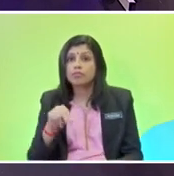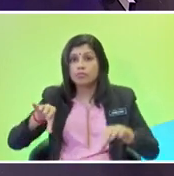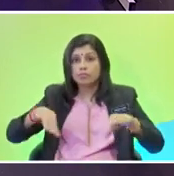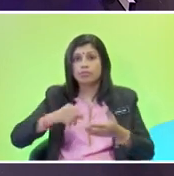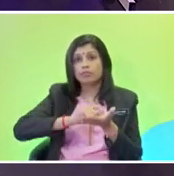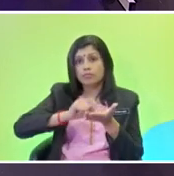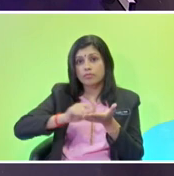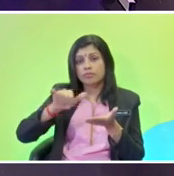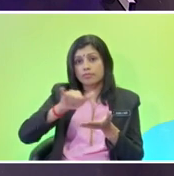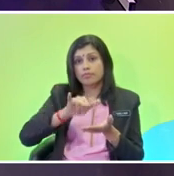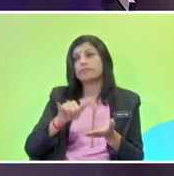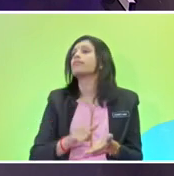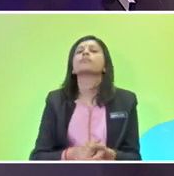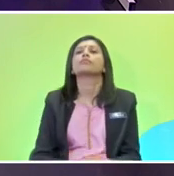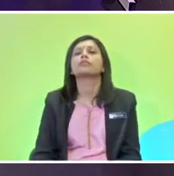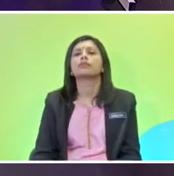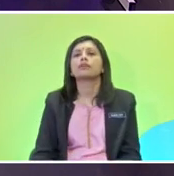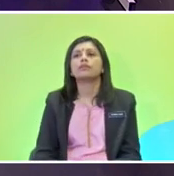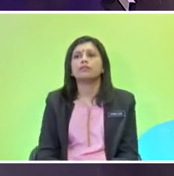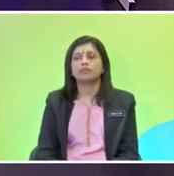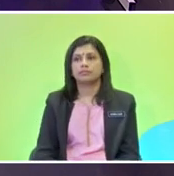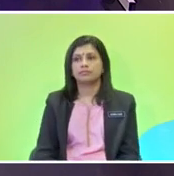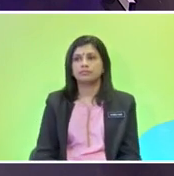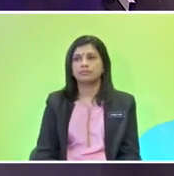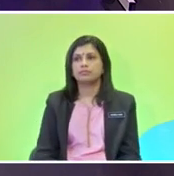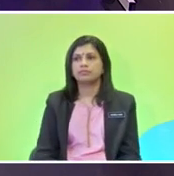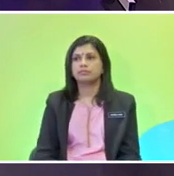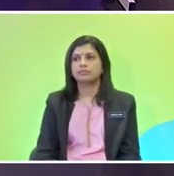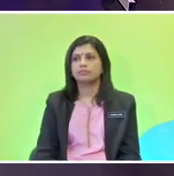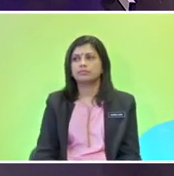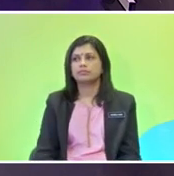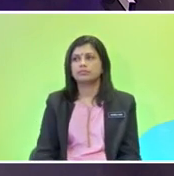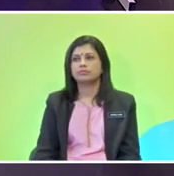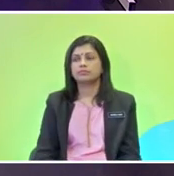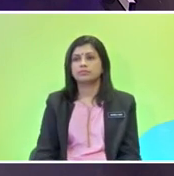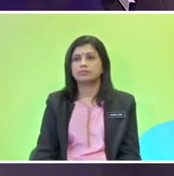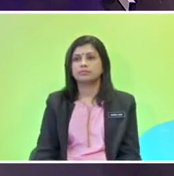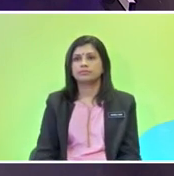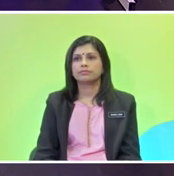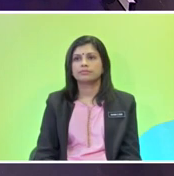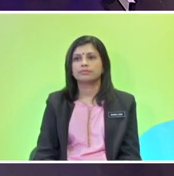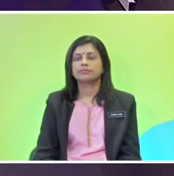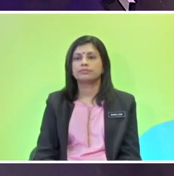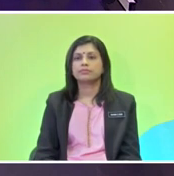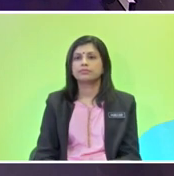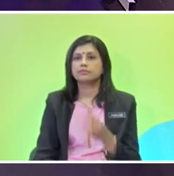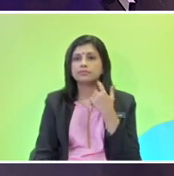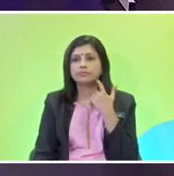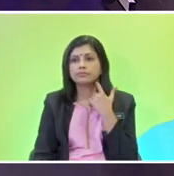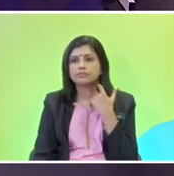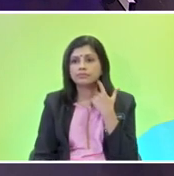di rumah Apalagi di dalam Google Meet kita ni. Kita sama-sama boleh cuba mengira. Okey cikgu. Okey, kita akan